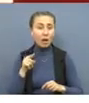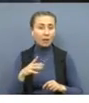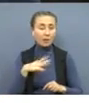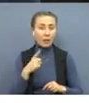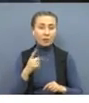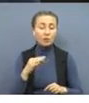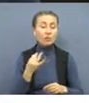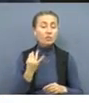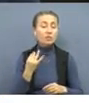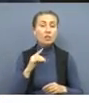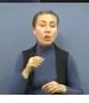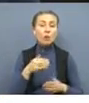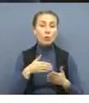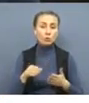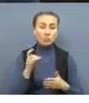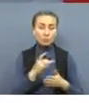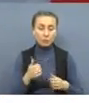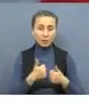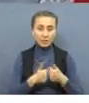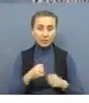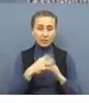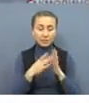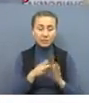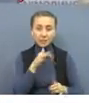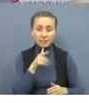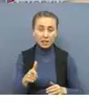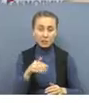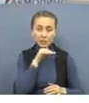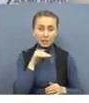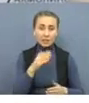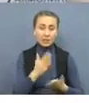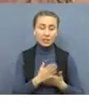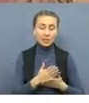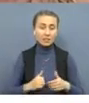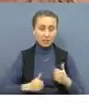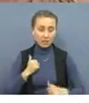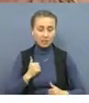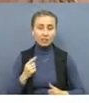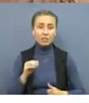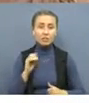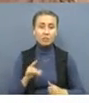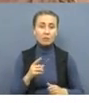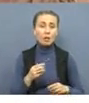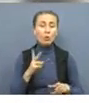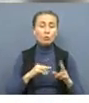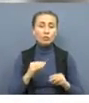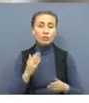лучших в республиканском конкурсе. За 19 лет в профессии есть чем гордиться. Это ученики, которые достигли больших